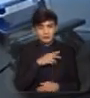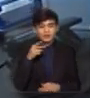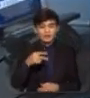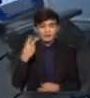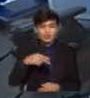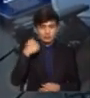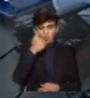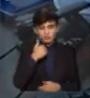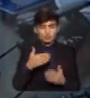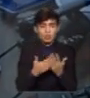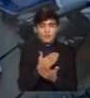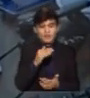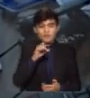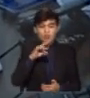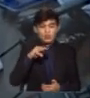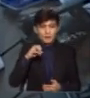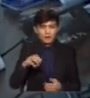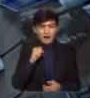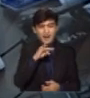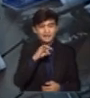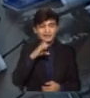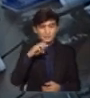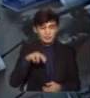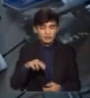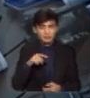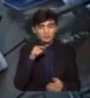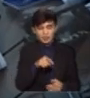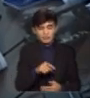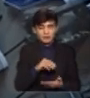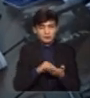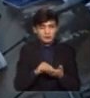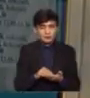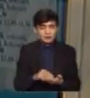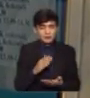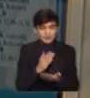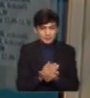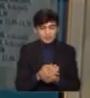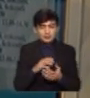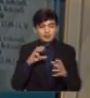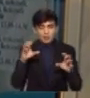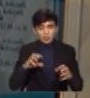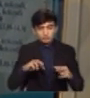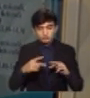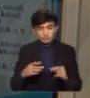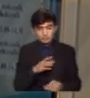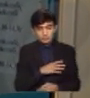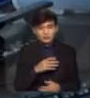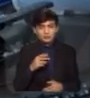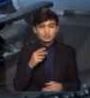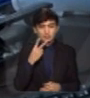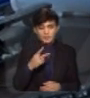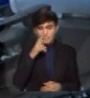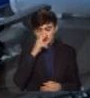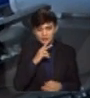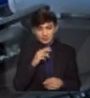2020 года новый формат АСП. Там есть поправки в законе. Более 2 месяцев